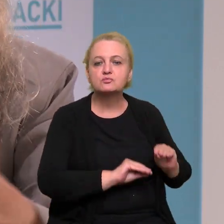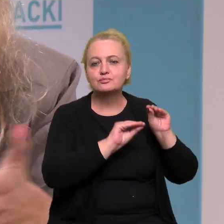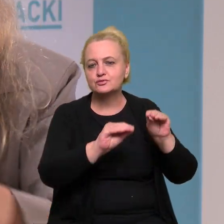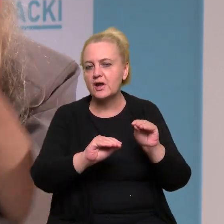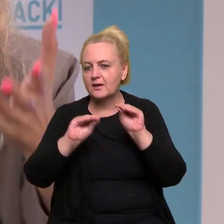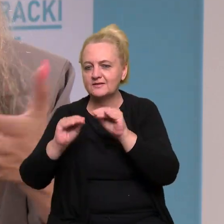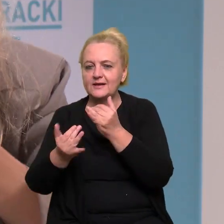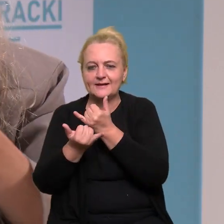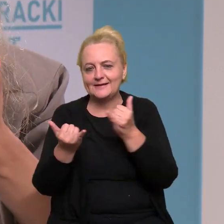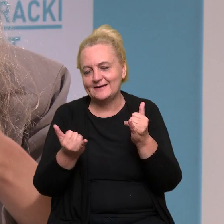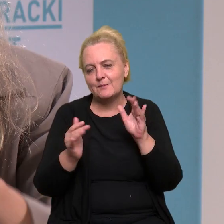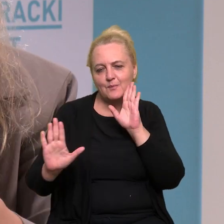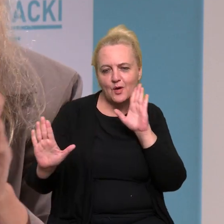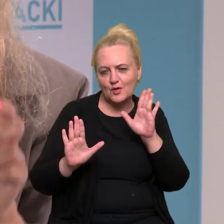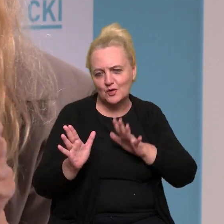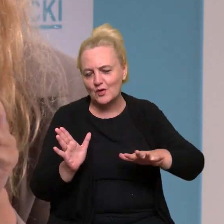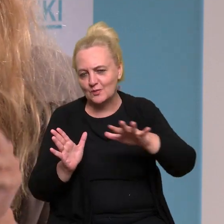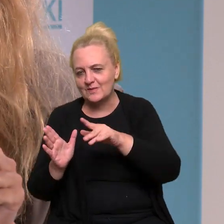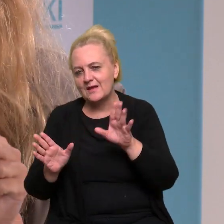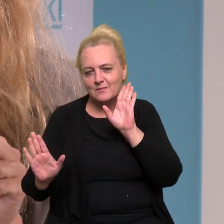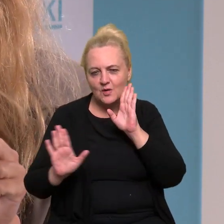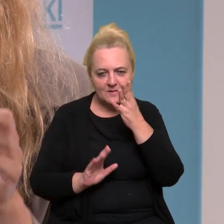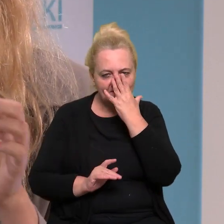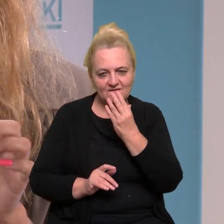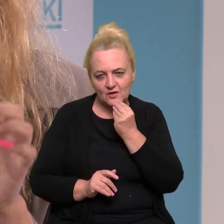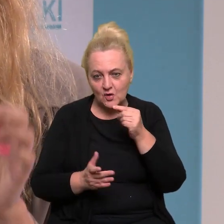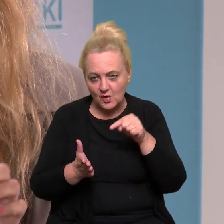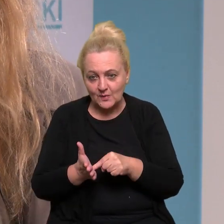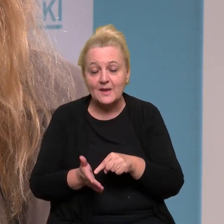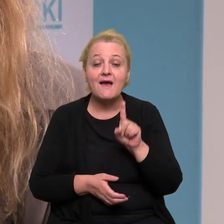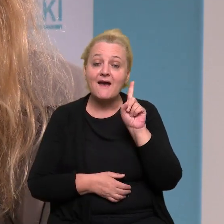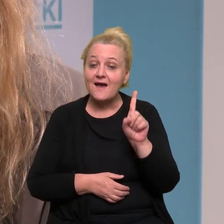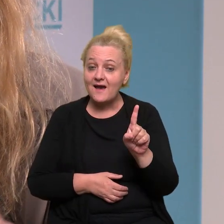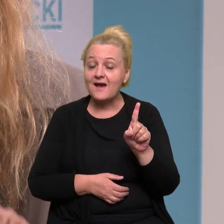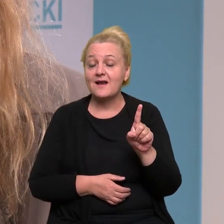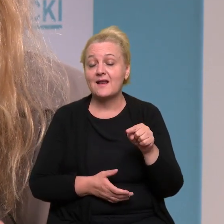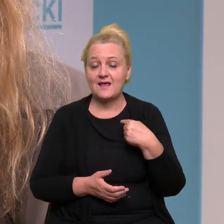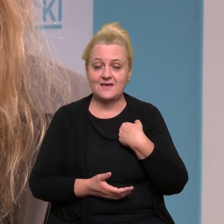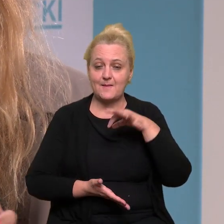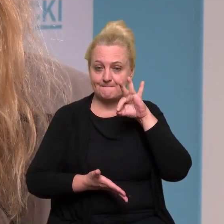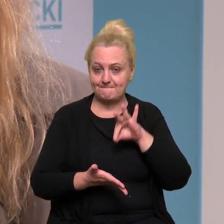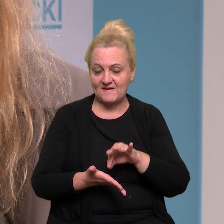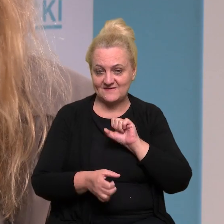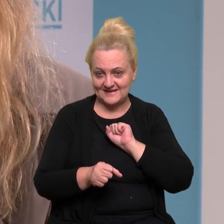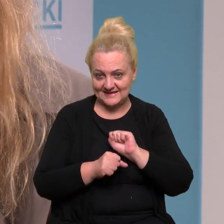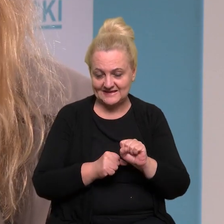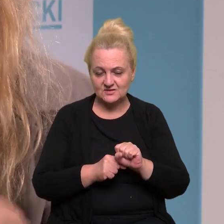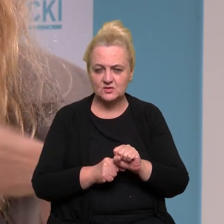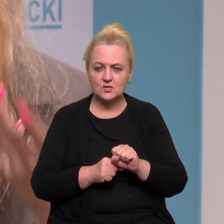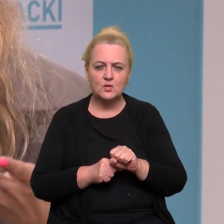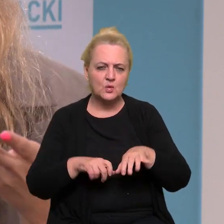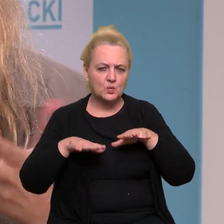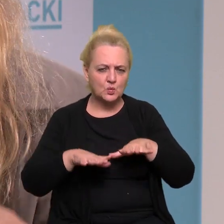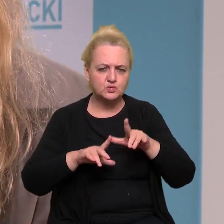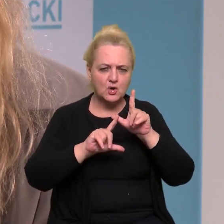inne takie scenerie, które też tak wyglądają. Ale jestem pewna, że wiele losów,